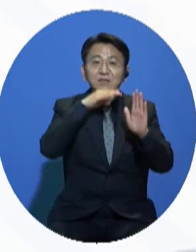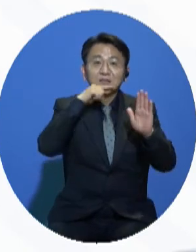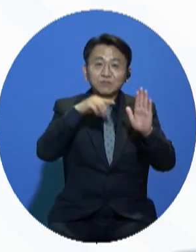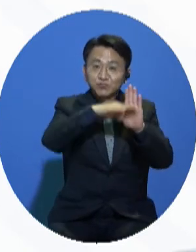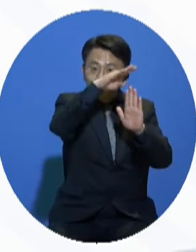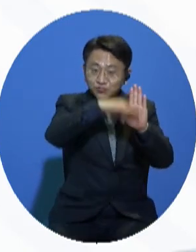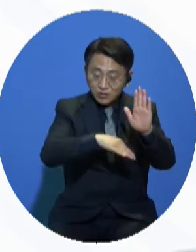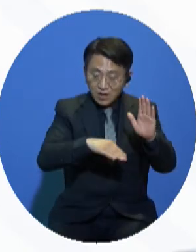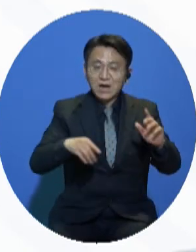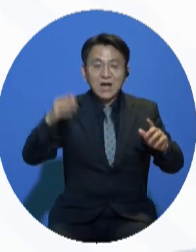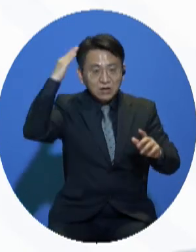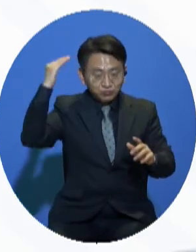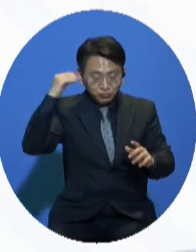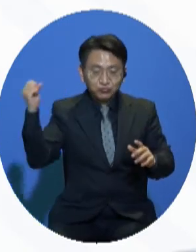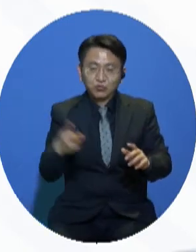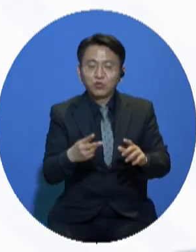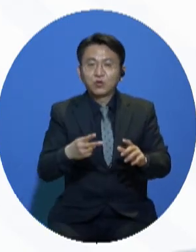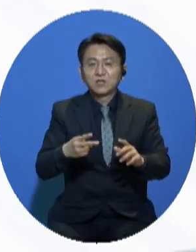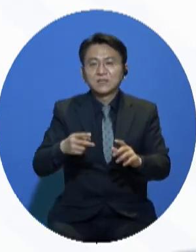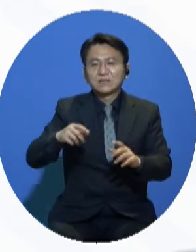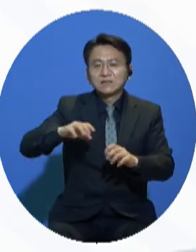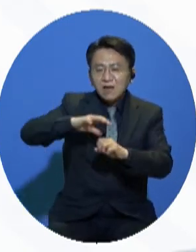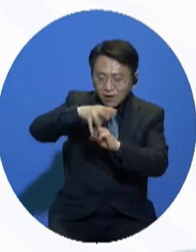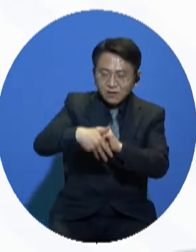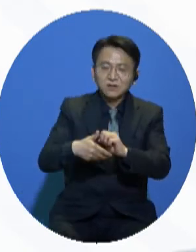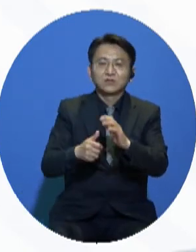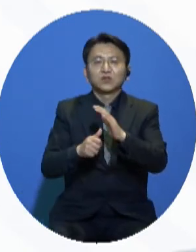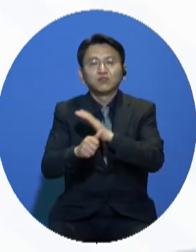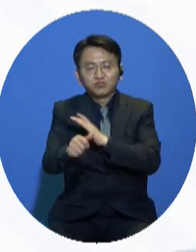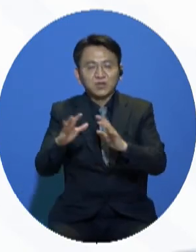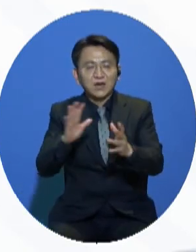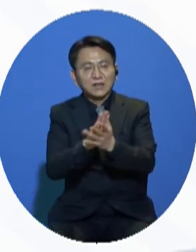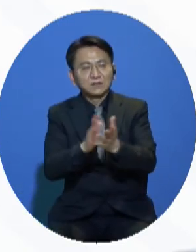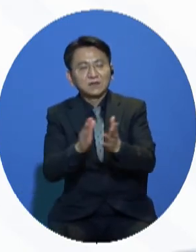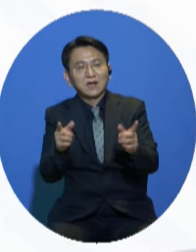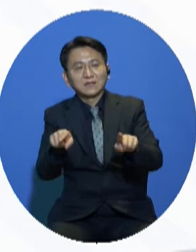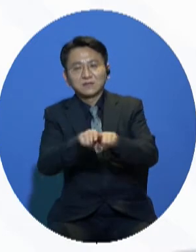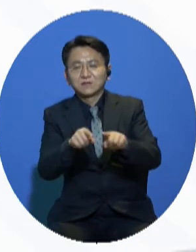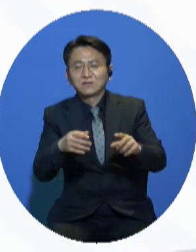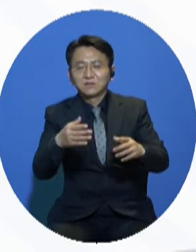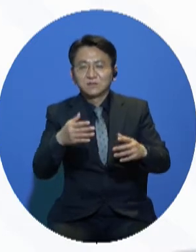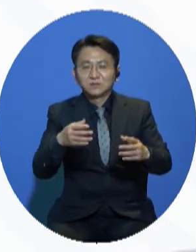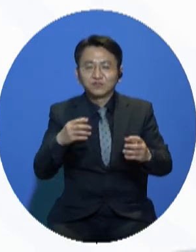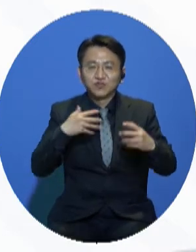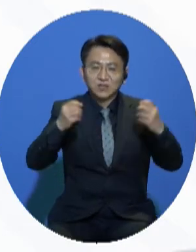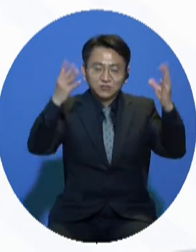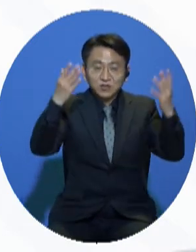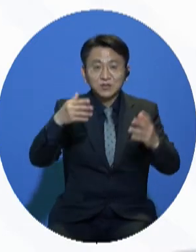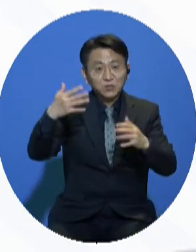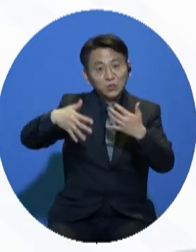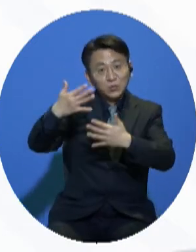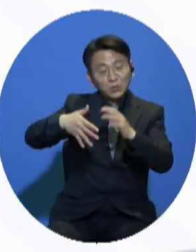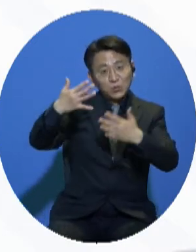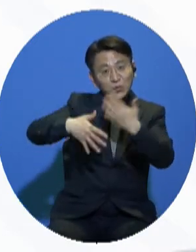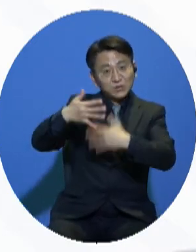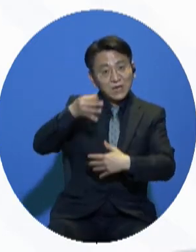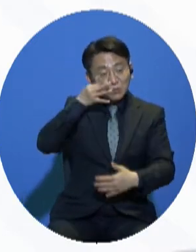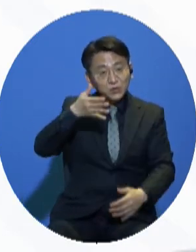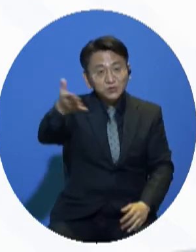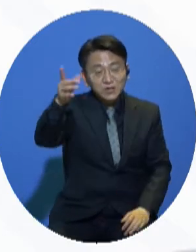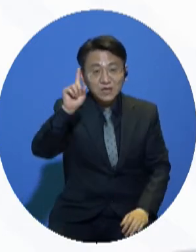세계 모든 이들이 이 순간을 함께 축하를 하였는데요. 이어서 동영상 하나 보여드리도록 하겠습니다.